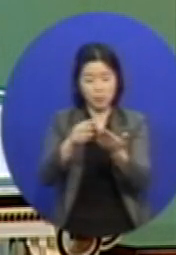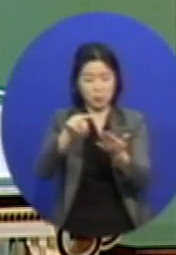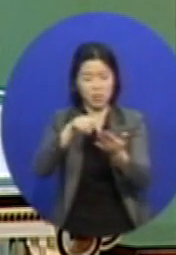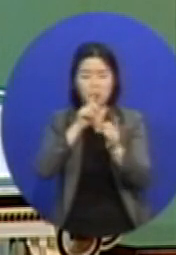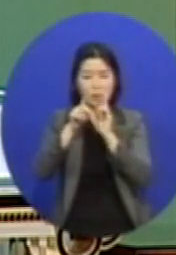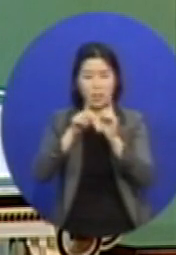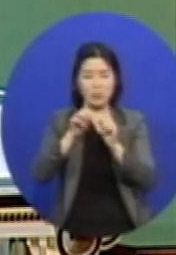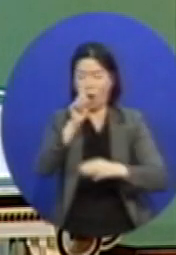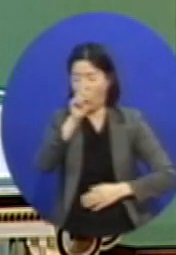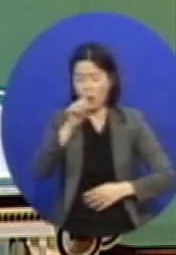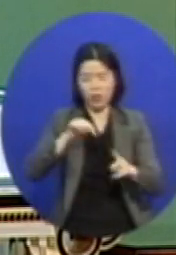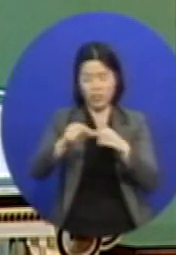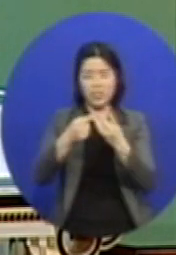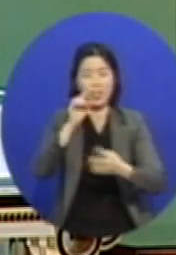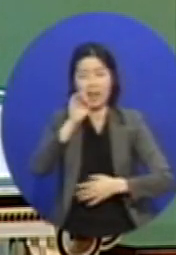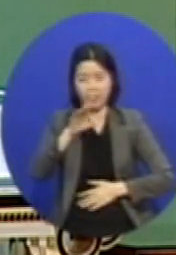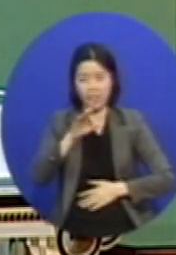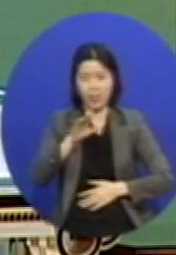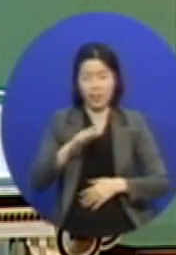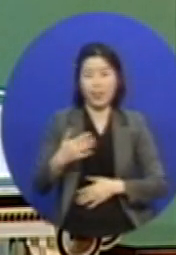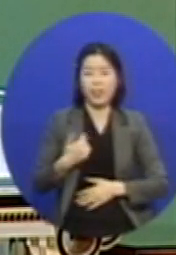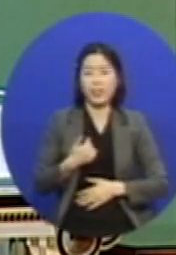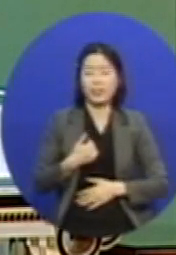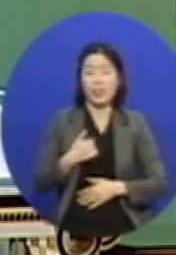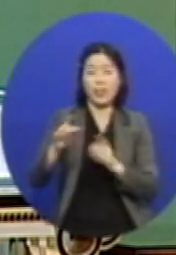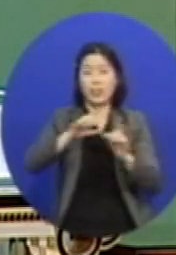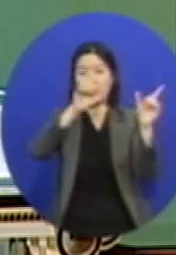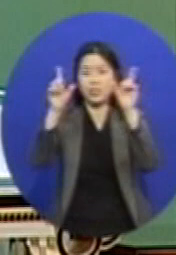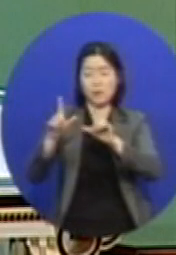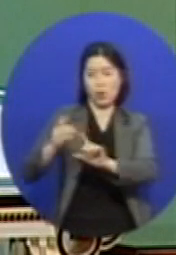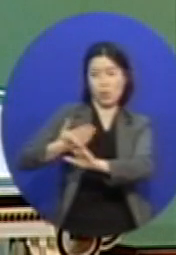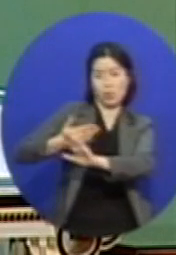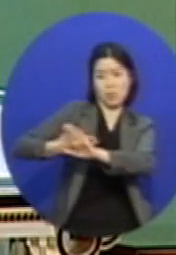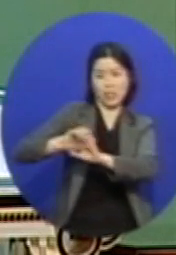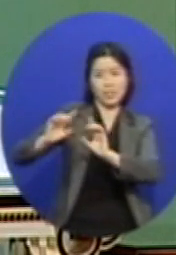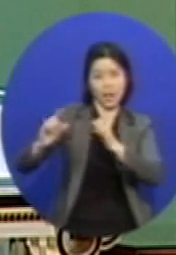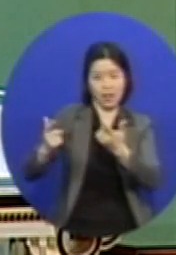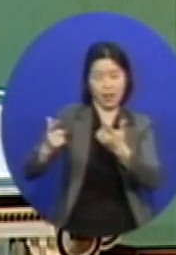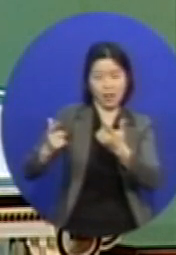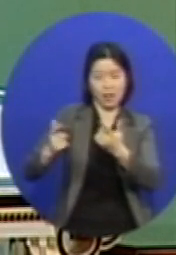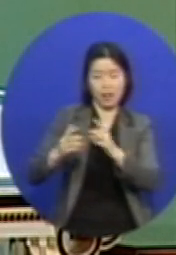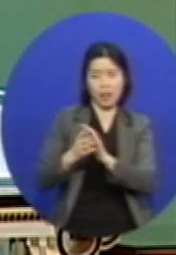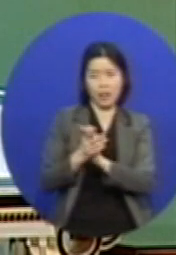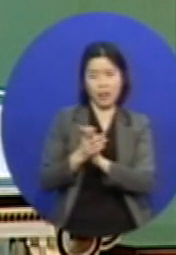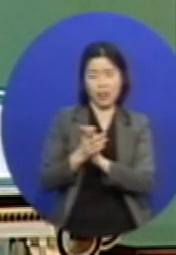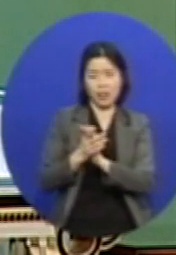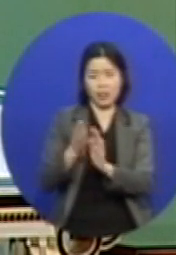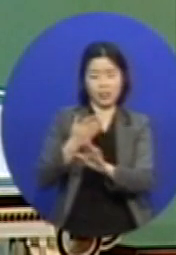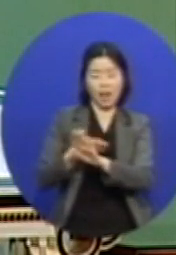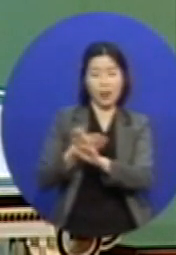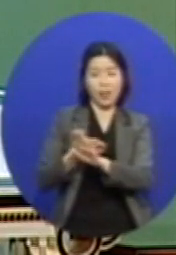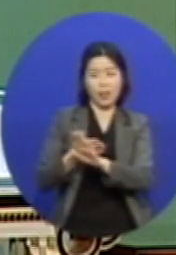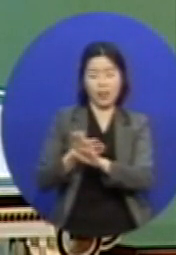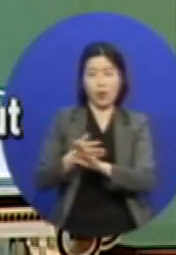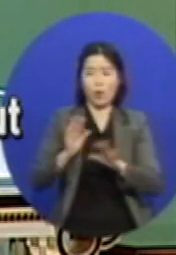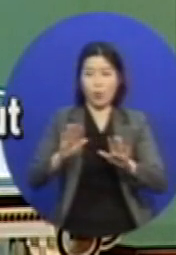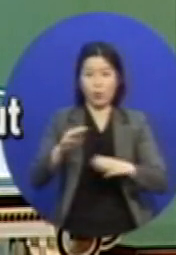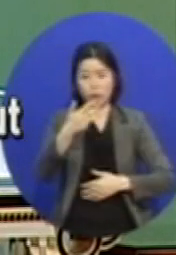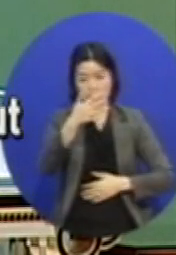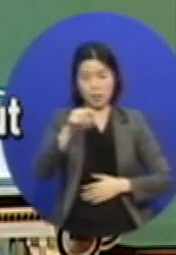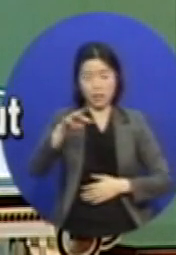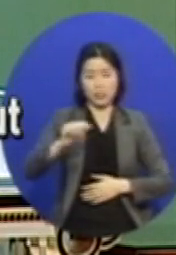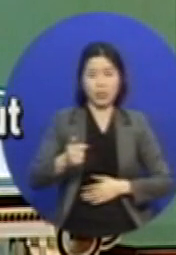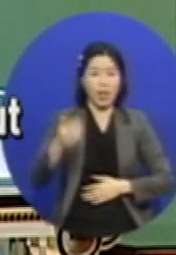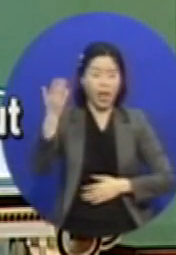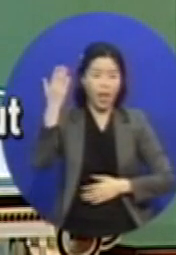이해가 안돼요 내 삶아 고 안 맞으니까 오늘 8절에 너희가 전에는